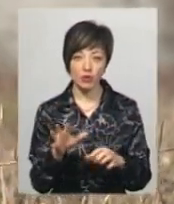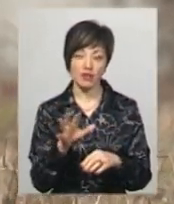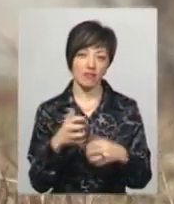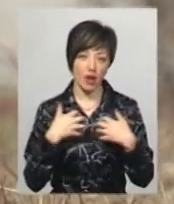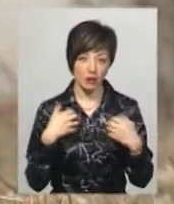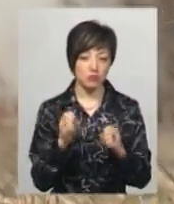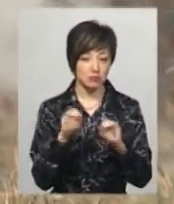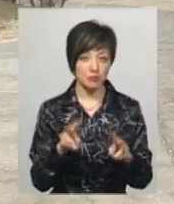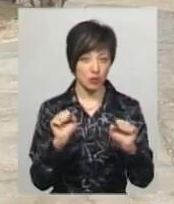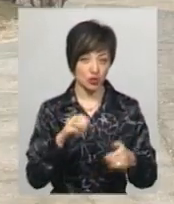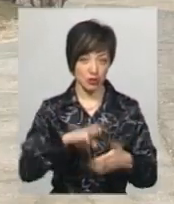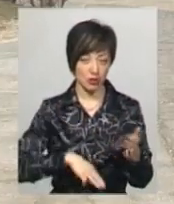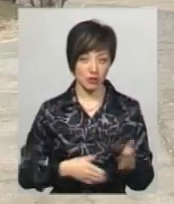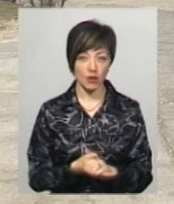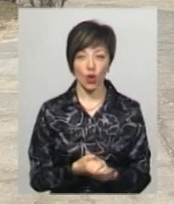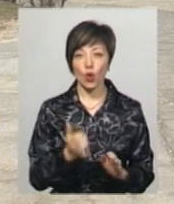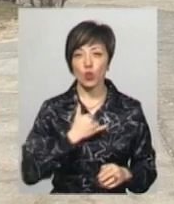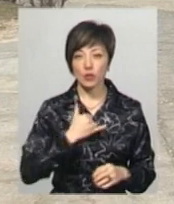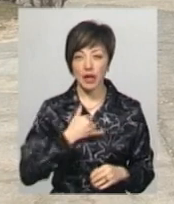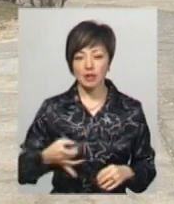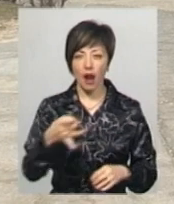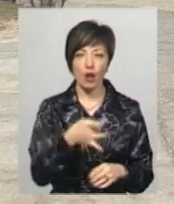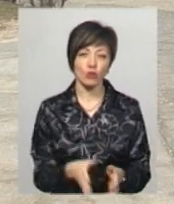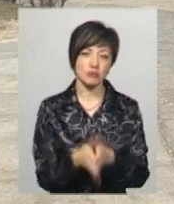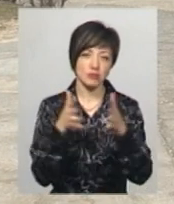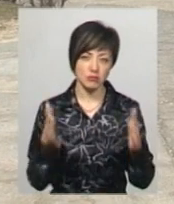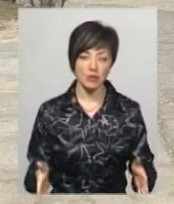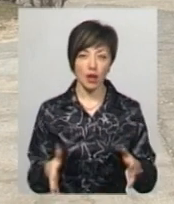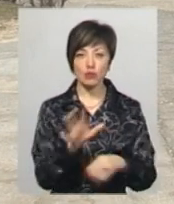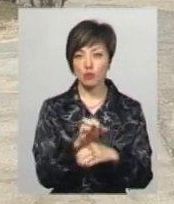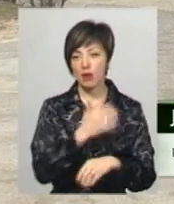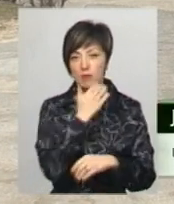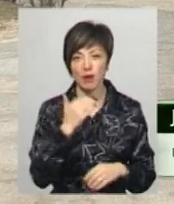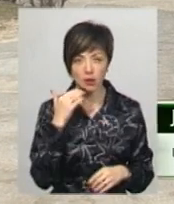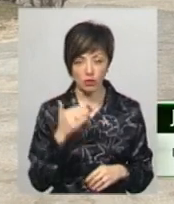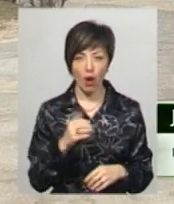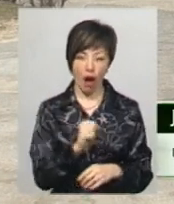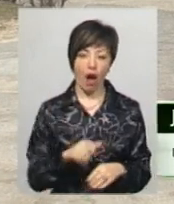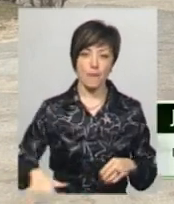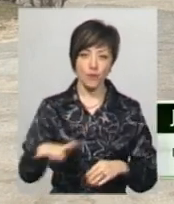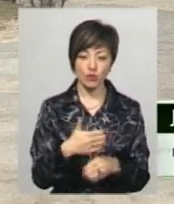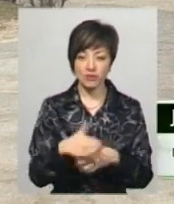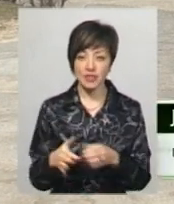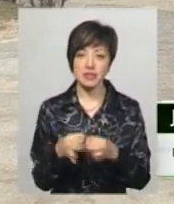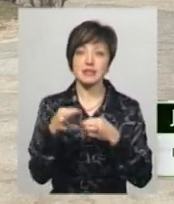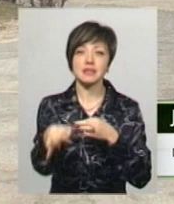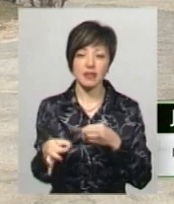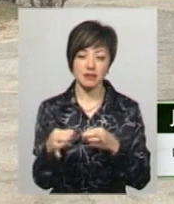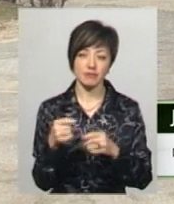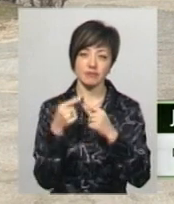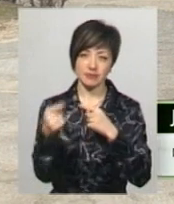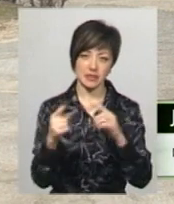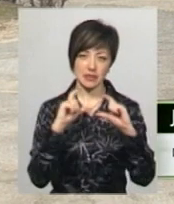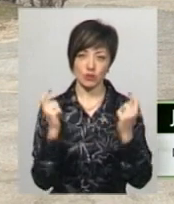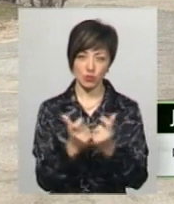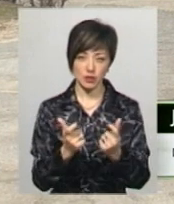їй погрожують штрафом. У нас Варшавський район дуже великий, собак багато, а площу виділили за стадіоном.